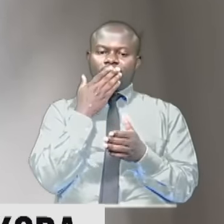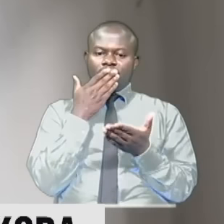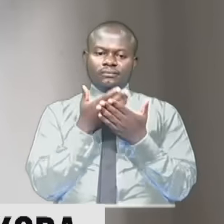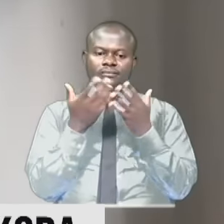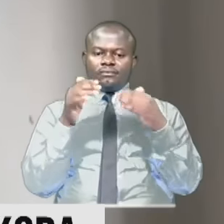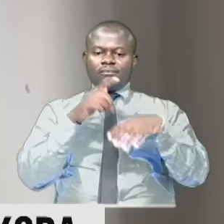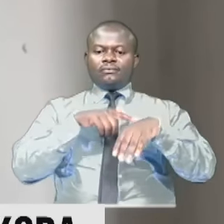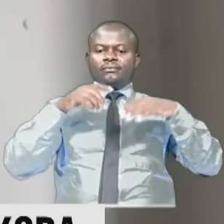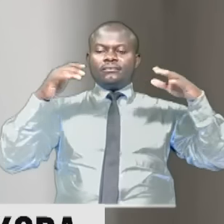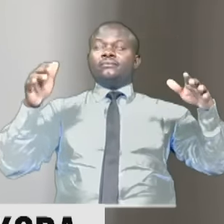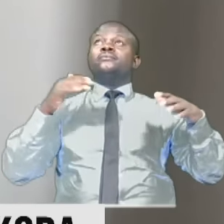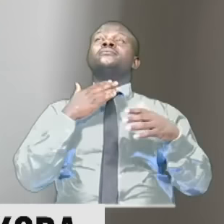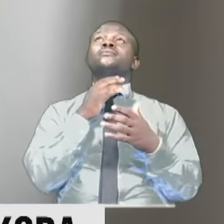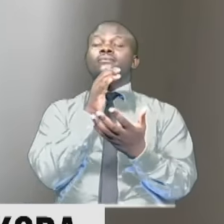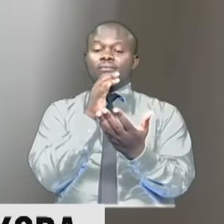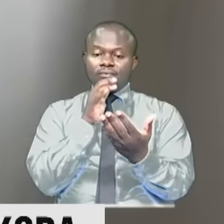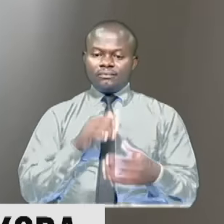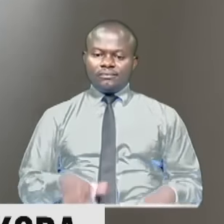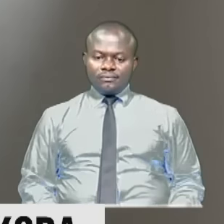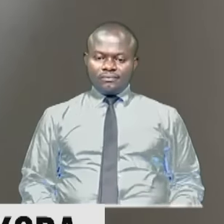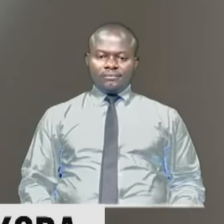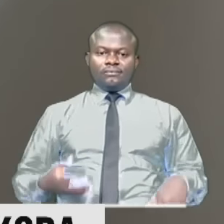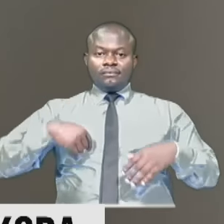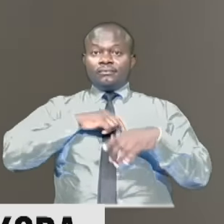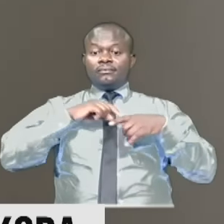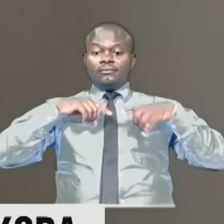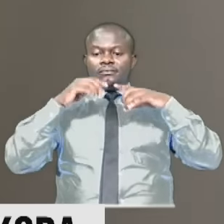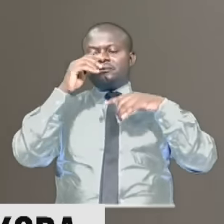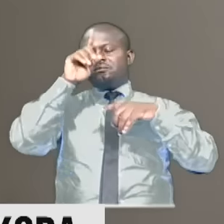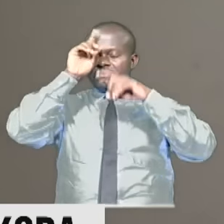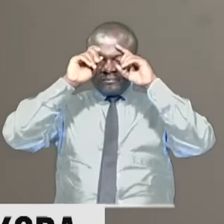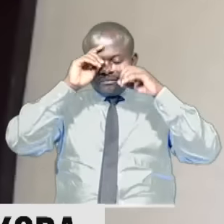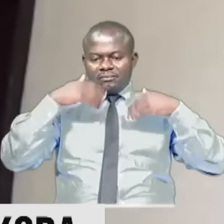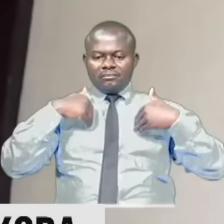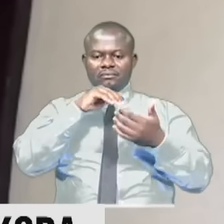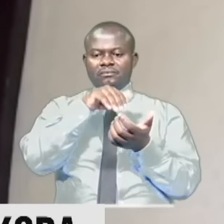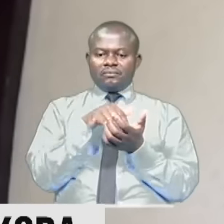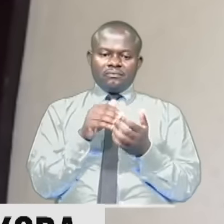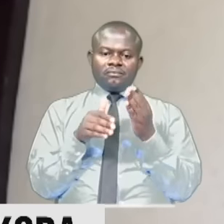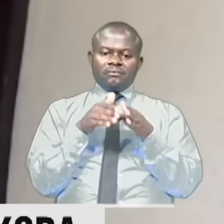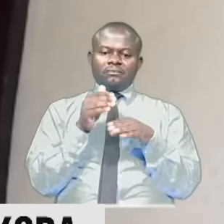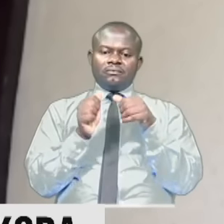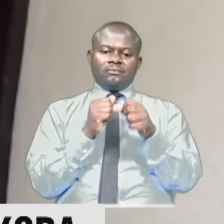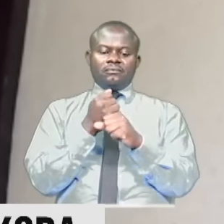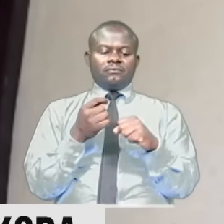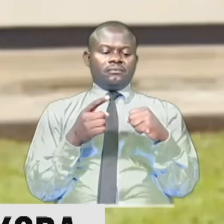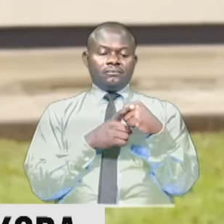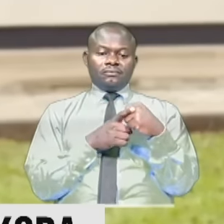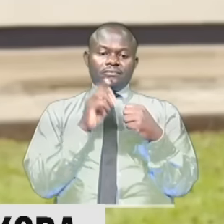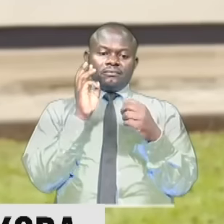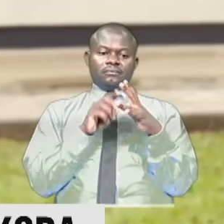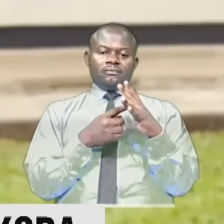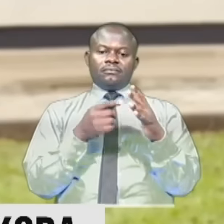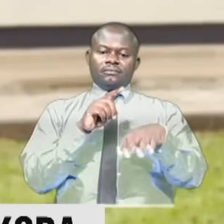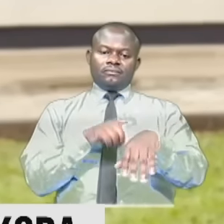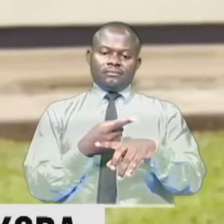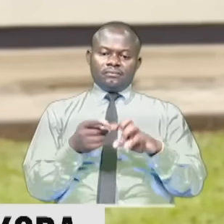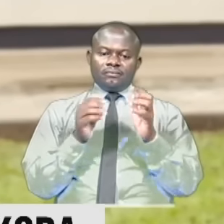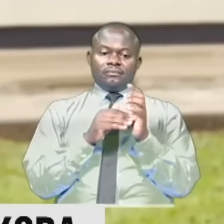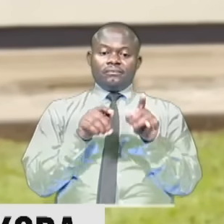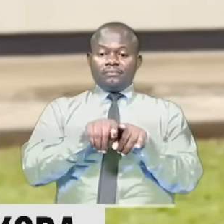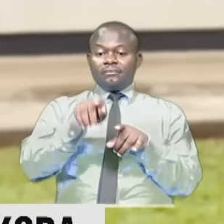bamaze igihe kirekire banyotewe. Bahabaga kandi bakibaza bati kiriya kibonera buzima bwatsi imyaka 6 kizatangira ryari, nabo